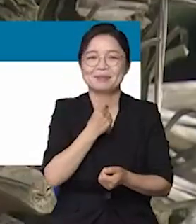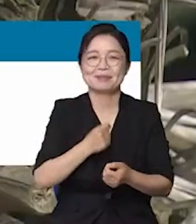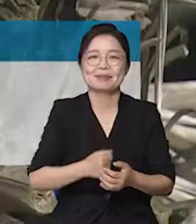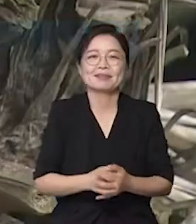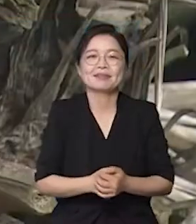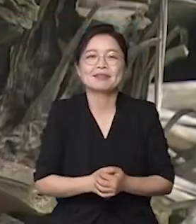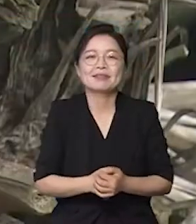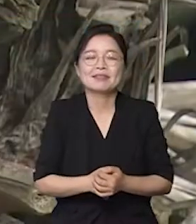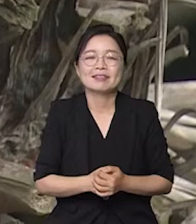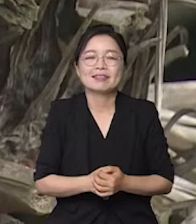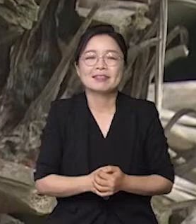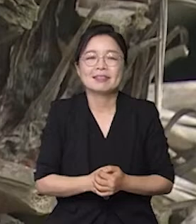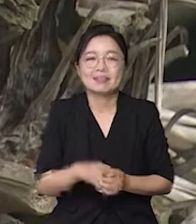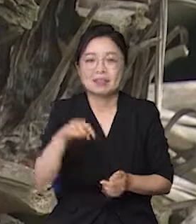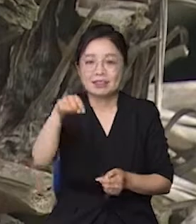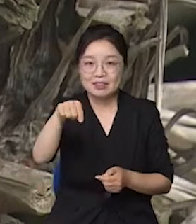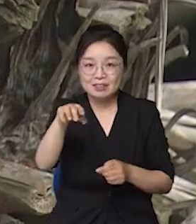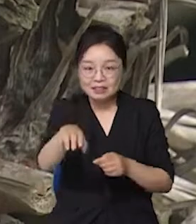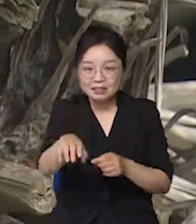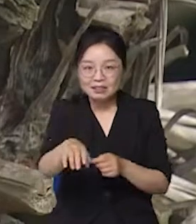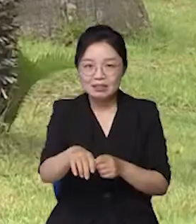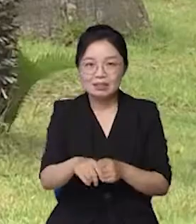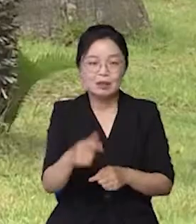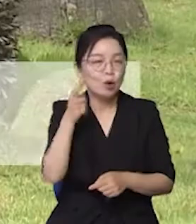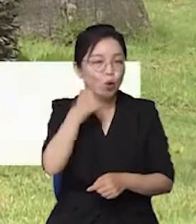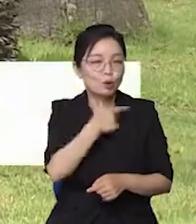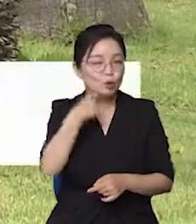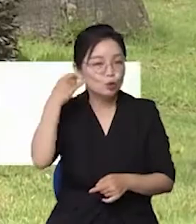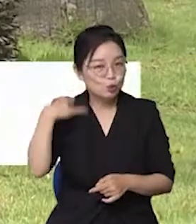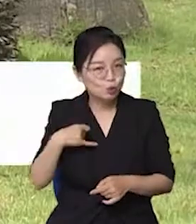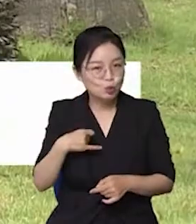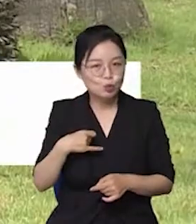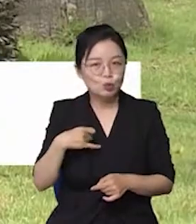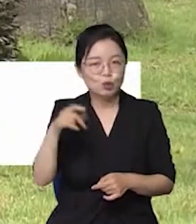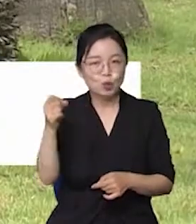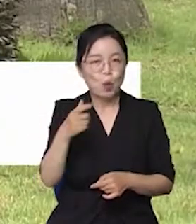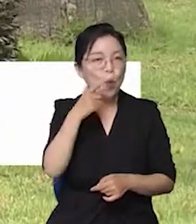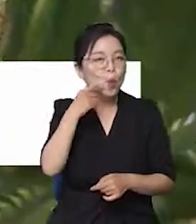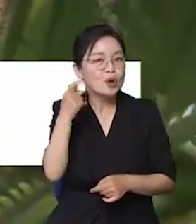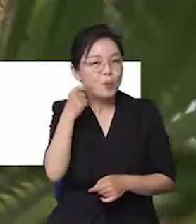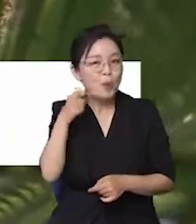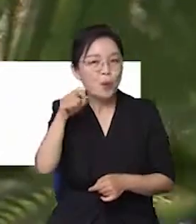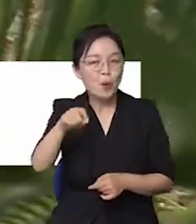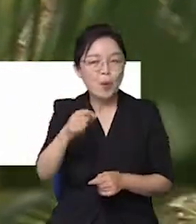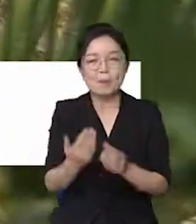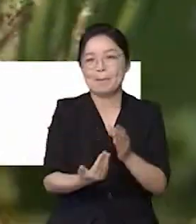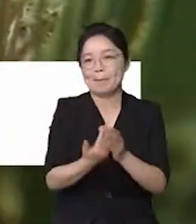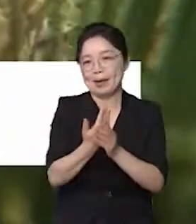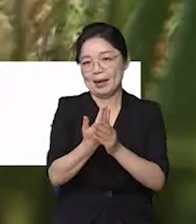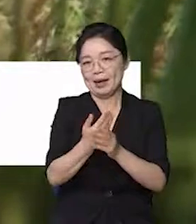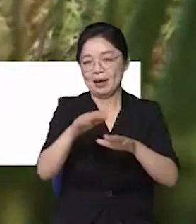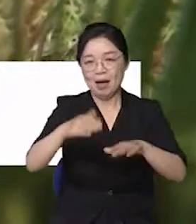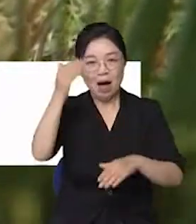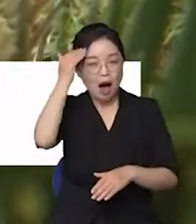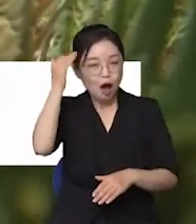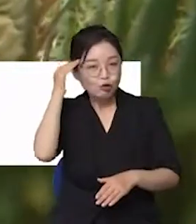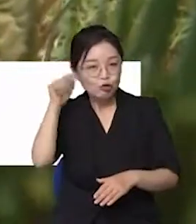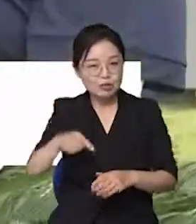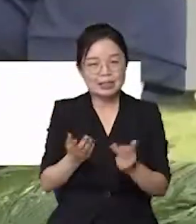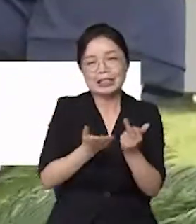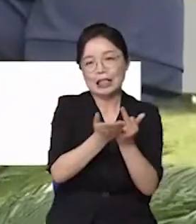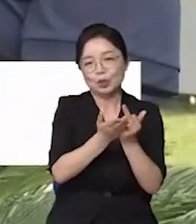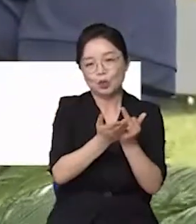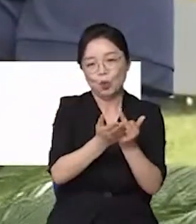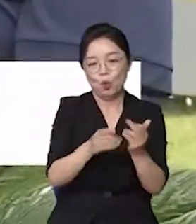좋겠습니다. 소철은 중국 동남부와 일본 남부 등 열대지방이 원산지로 우리나라에서는 제주도